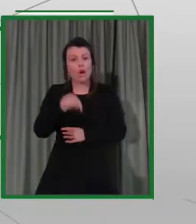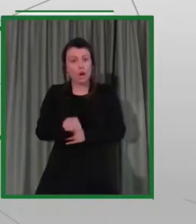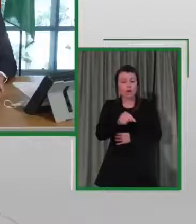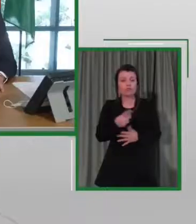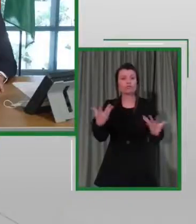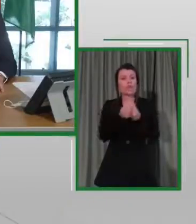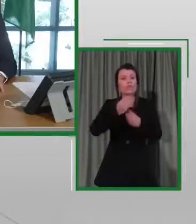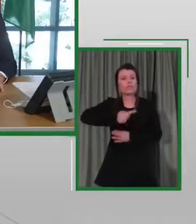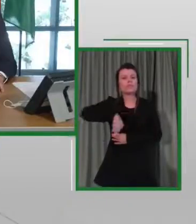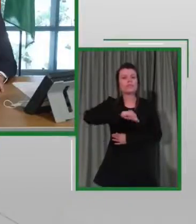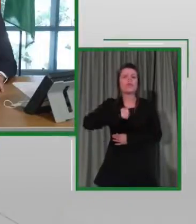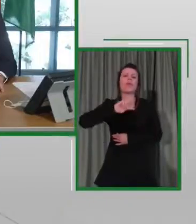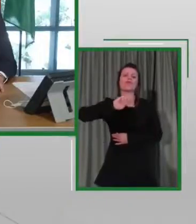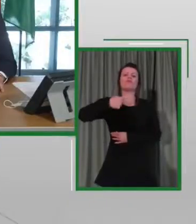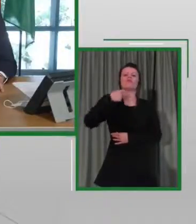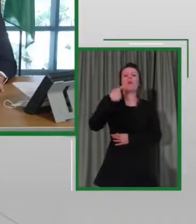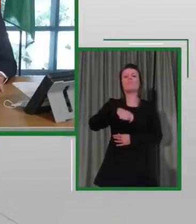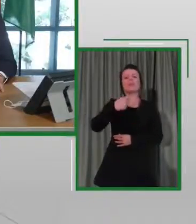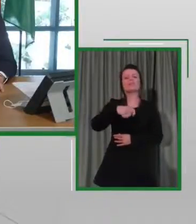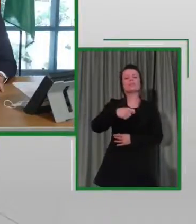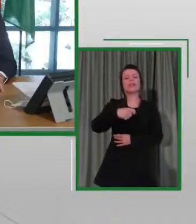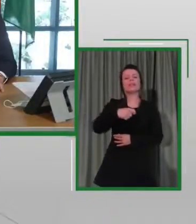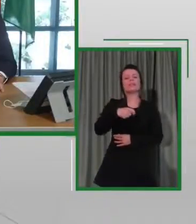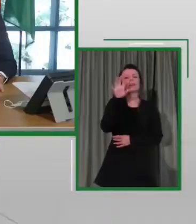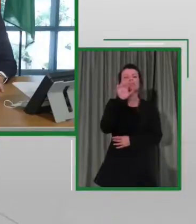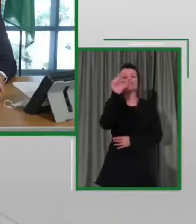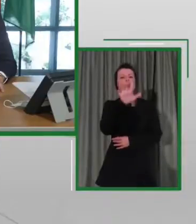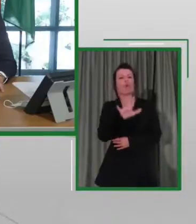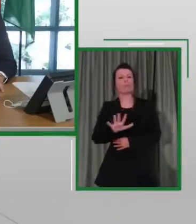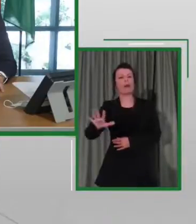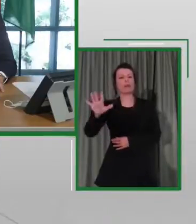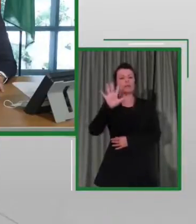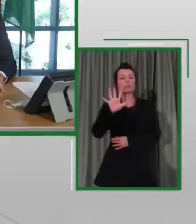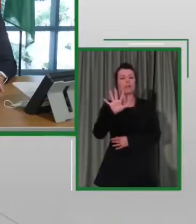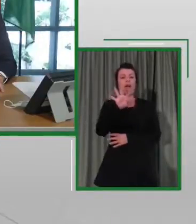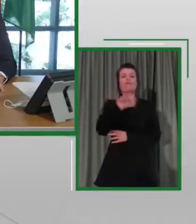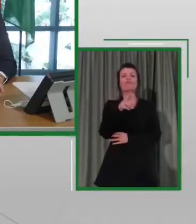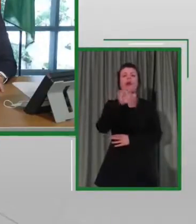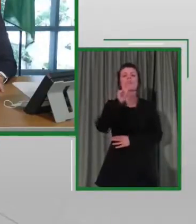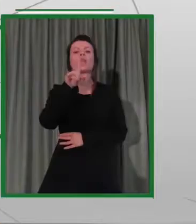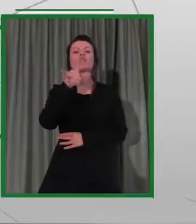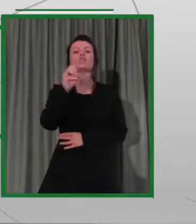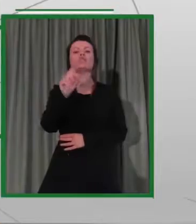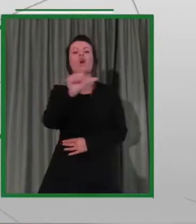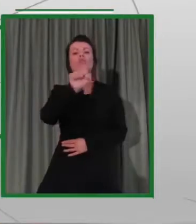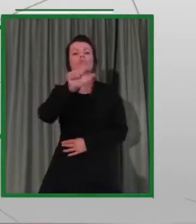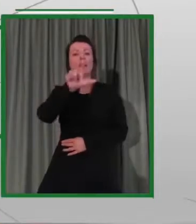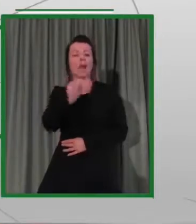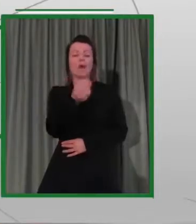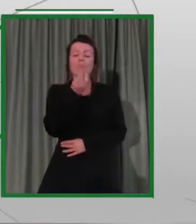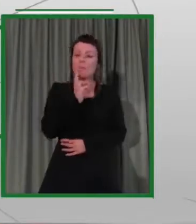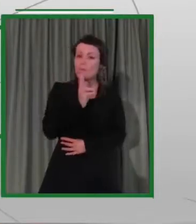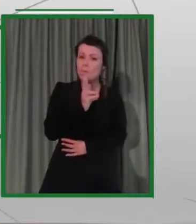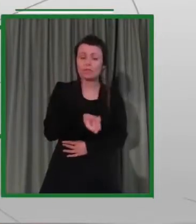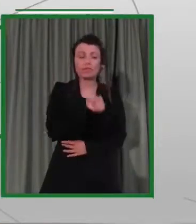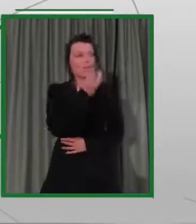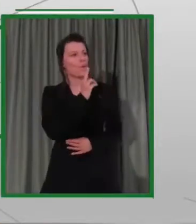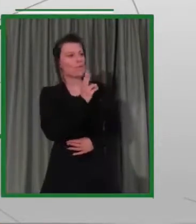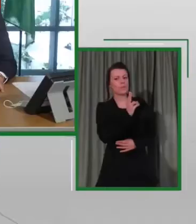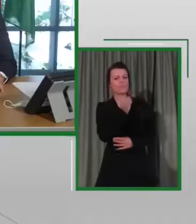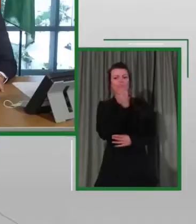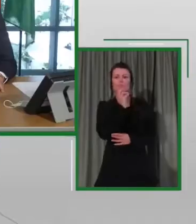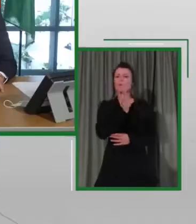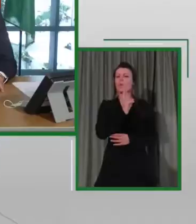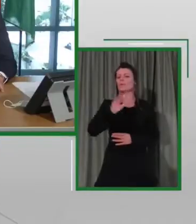il vicepresidente della regione Lombardia, Fabrizio Sala. Buon pomeriggio. Buon pomeriggio a tutti